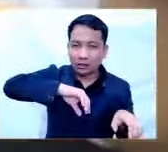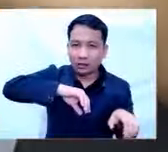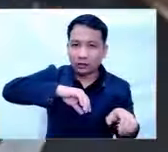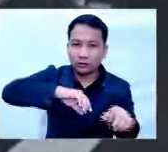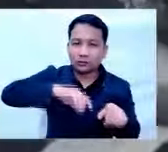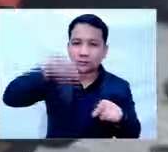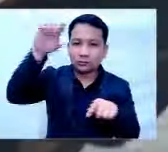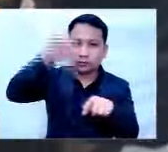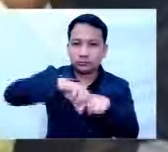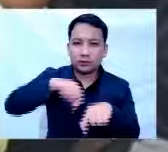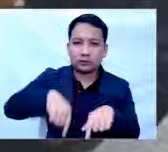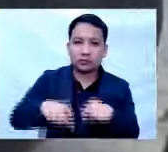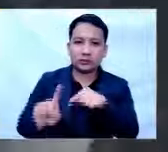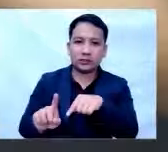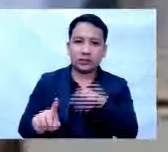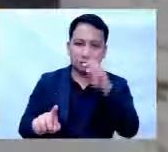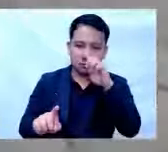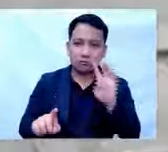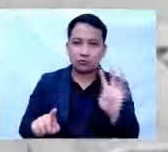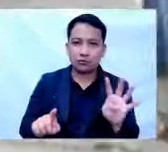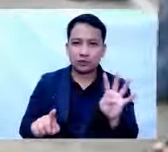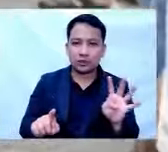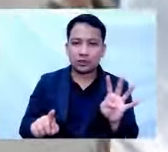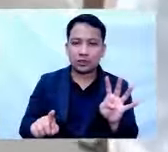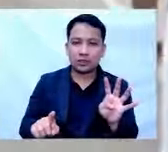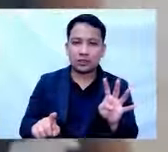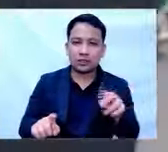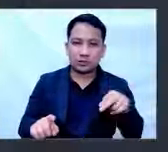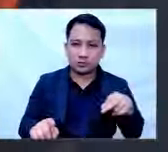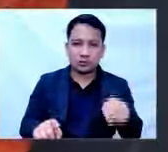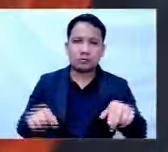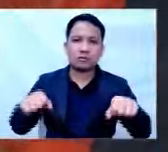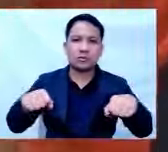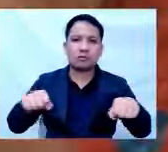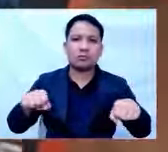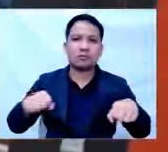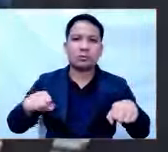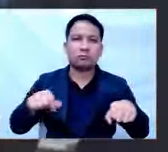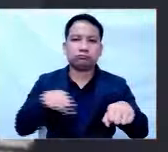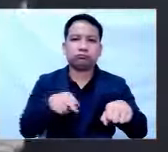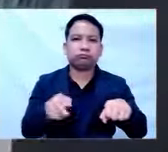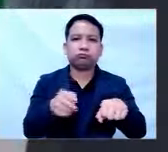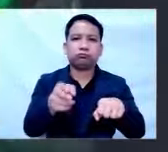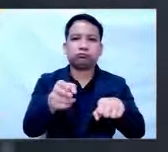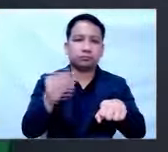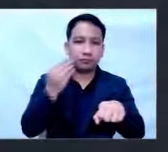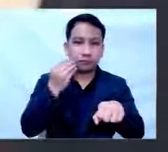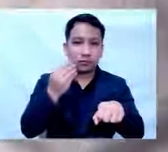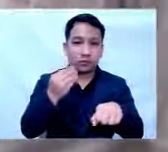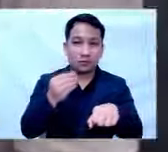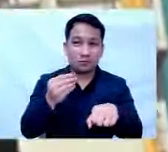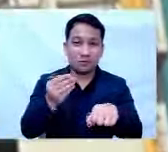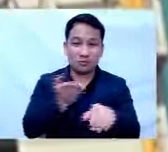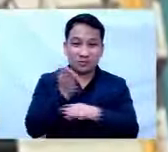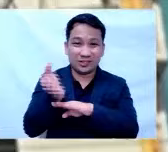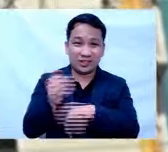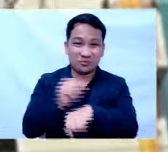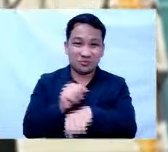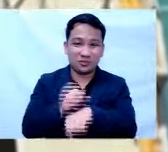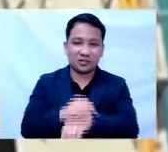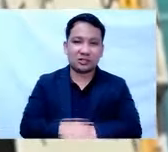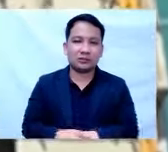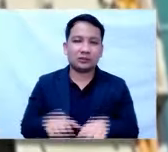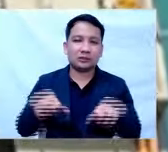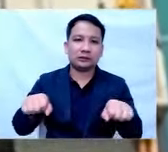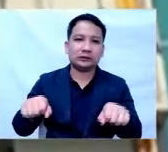Jr., 40 taong gulang. Ayon sa Mabulo Police Station, nagmamaneho ang biktima papasok sa trabaho bago na disgrasya.